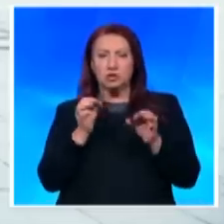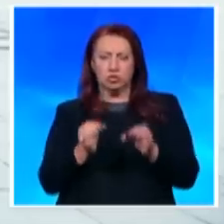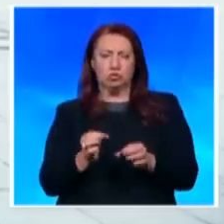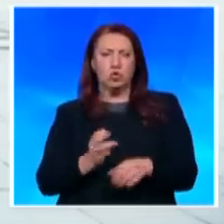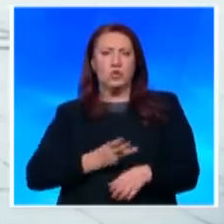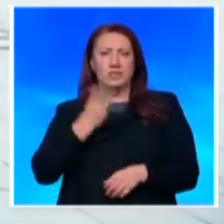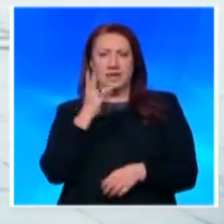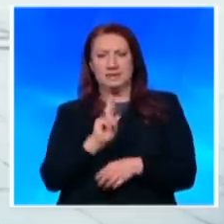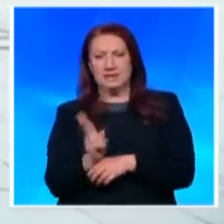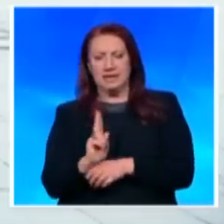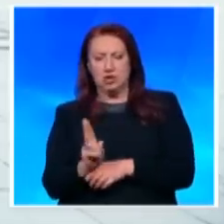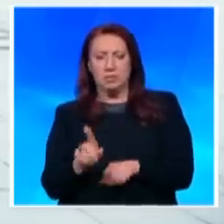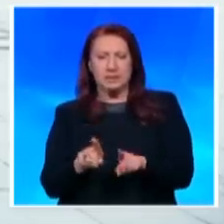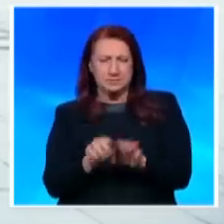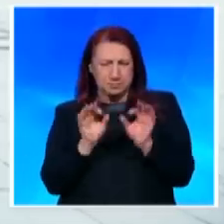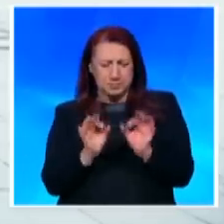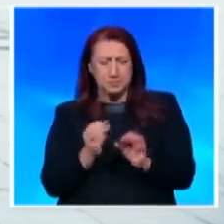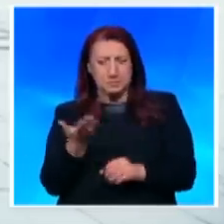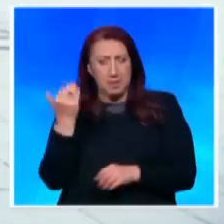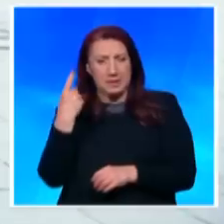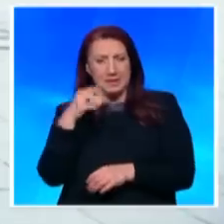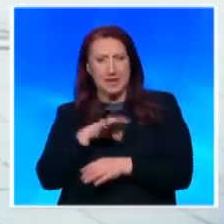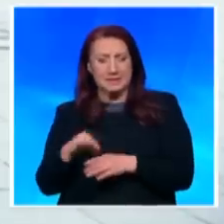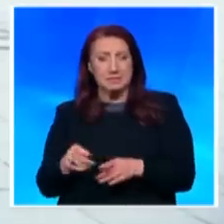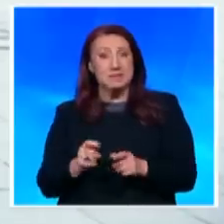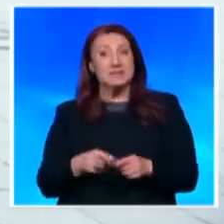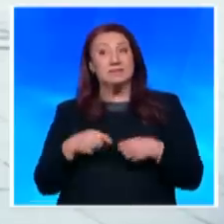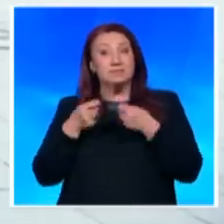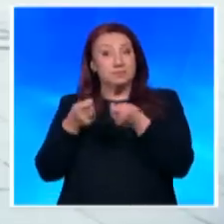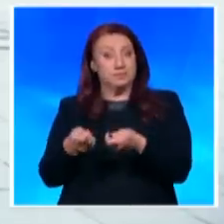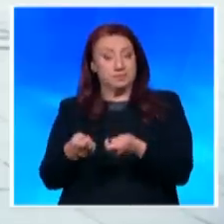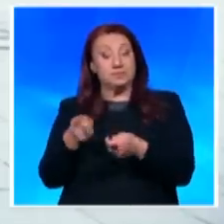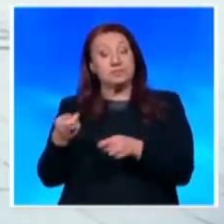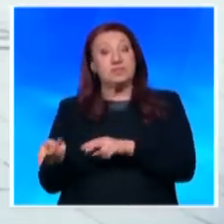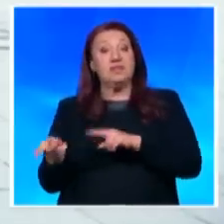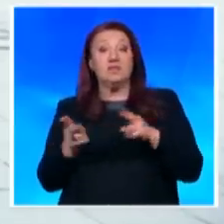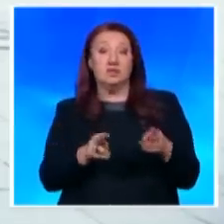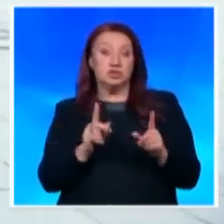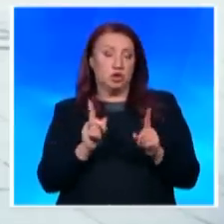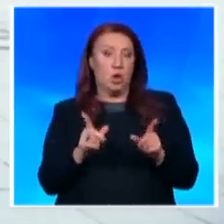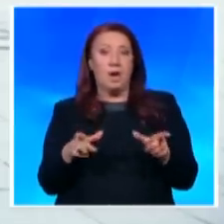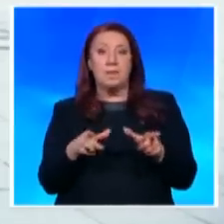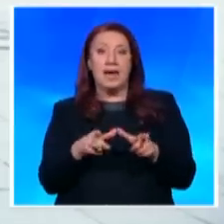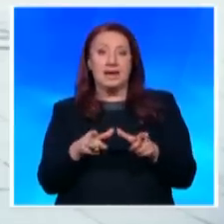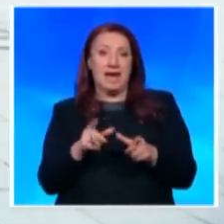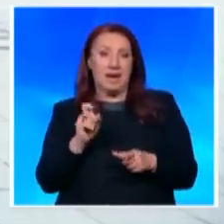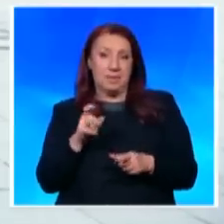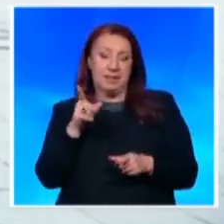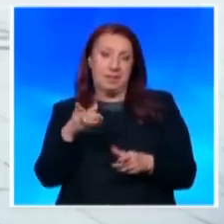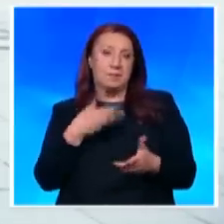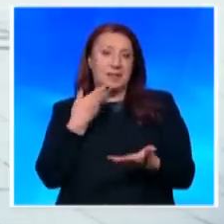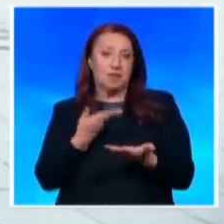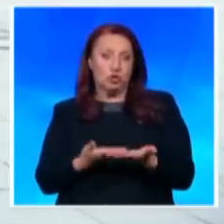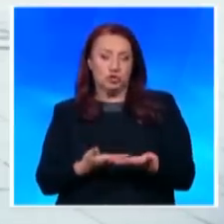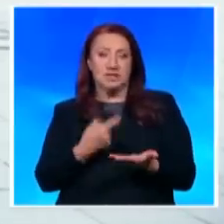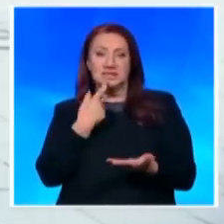на ГЕРБ. Мандатът при това изпълнен ще бъде връчен обратно от Мария Габриел в качеството и на номинация за премиер.